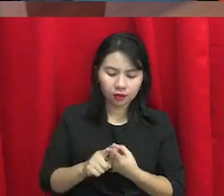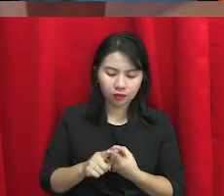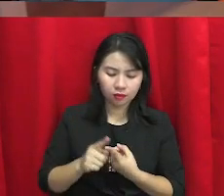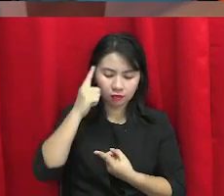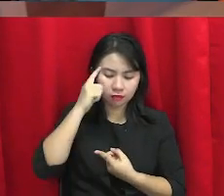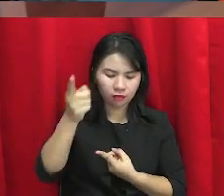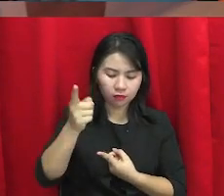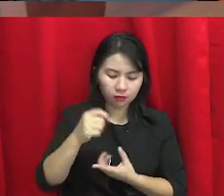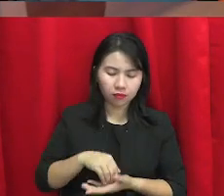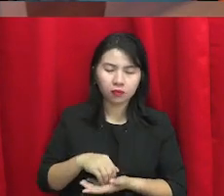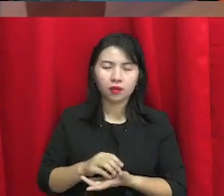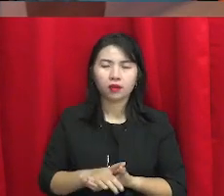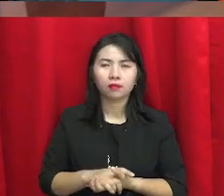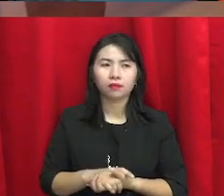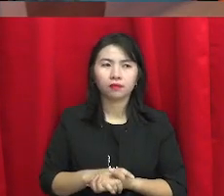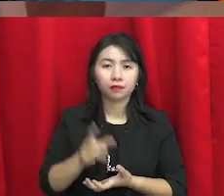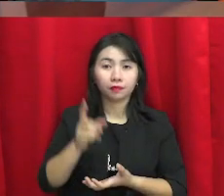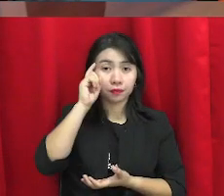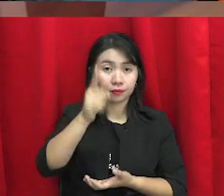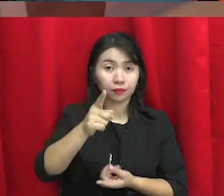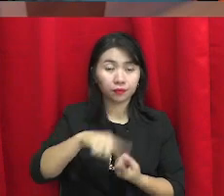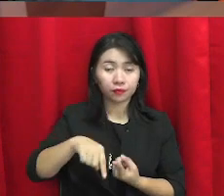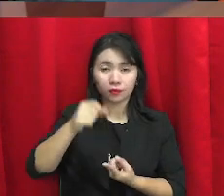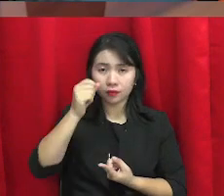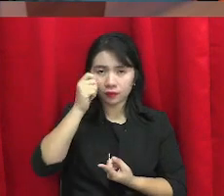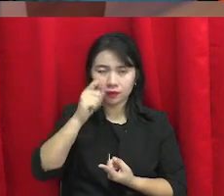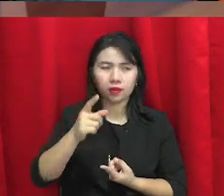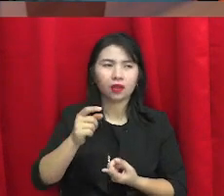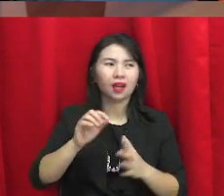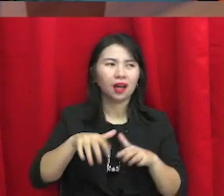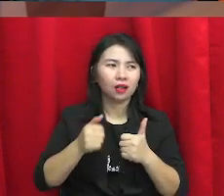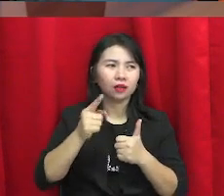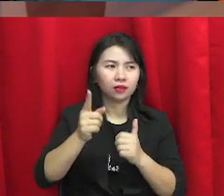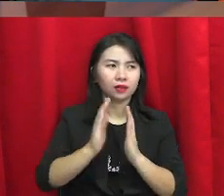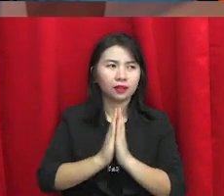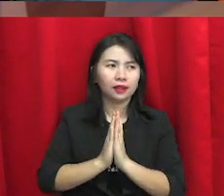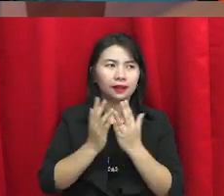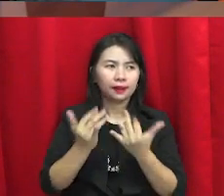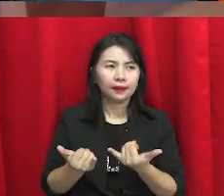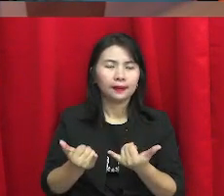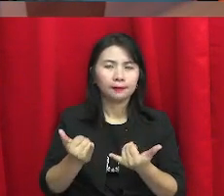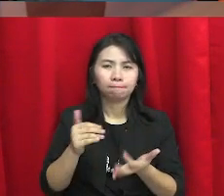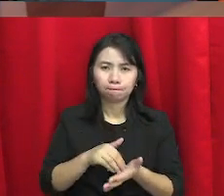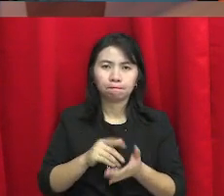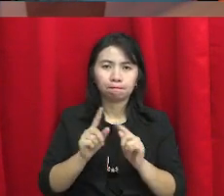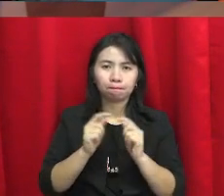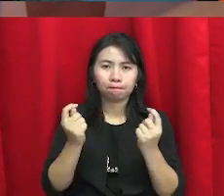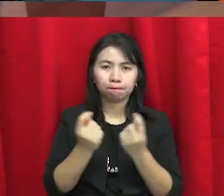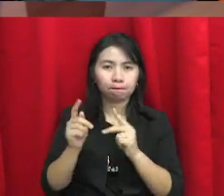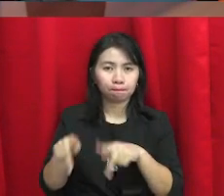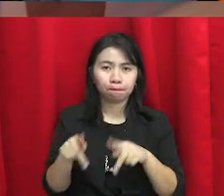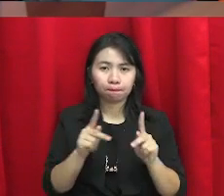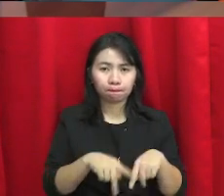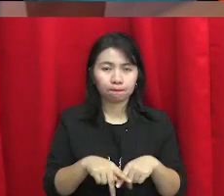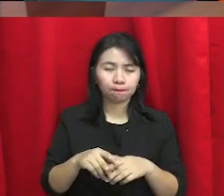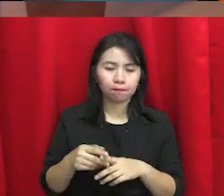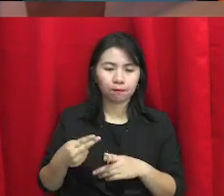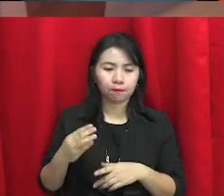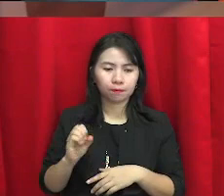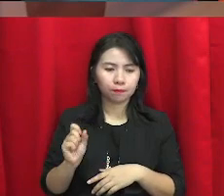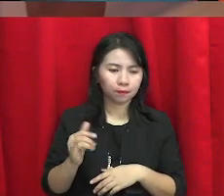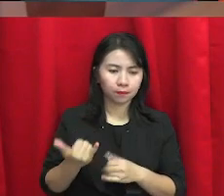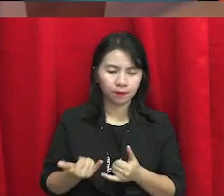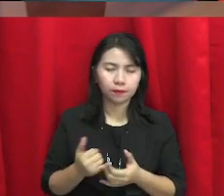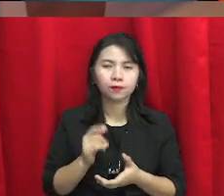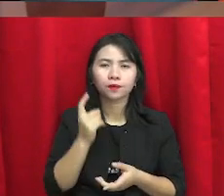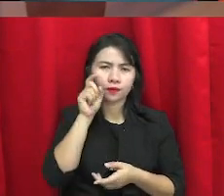natin, pinapapyawan ko lang para alam nyo kung paano kayo manalangin. O, shoutout din sa inyo, nandito yung mga team rep host. You see?